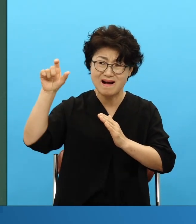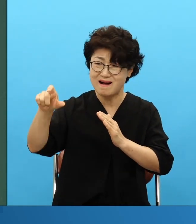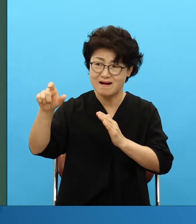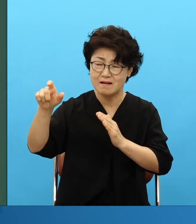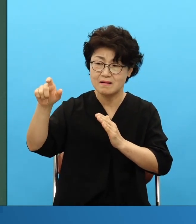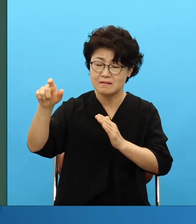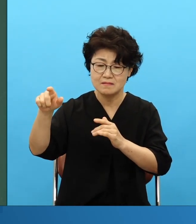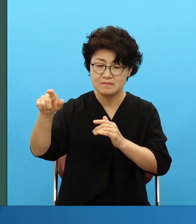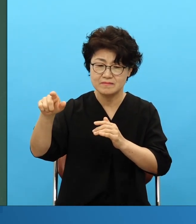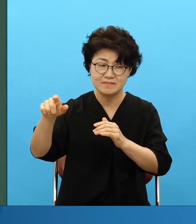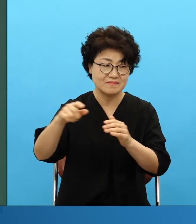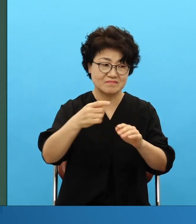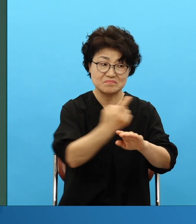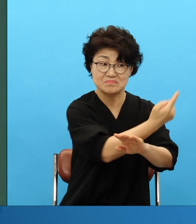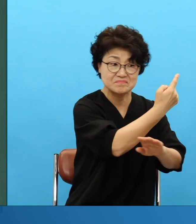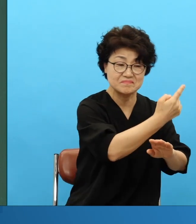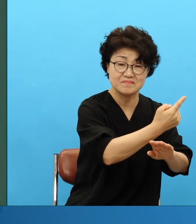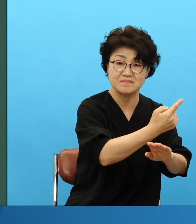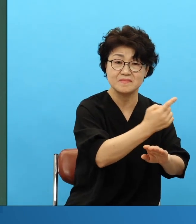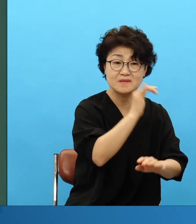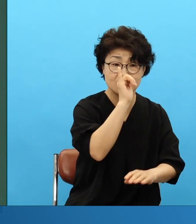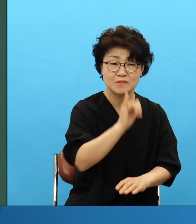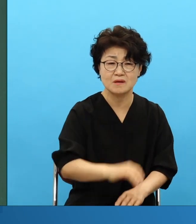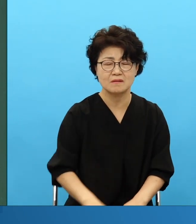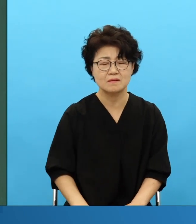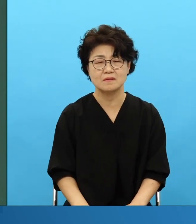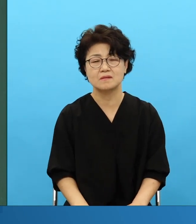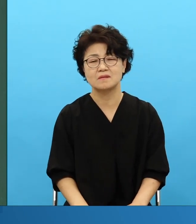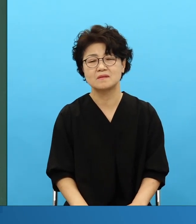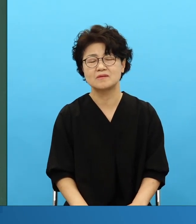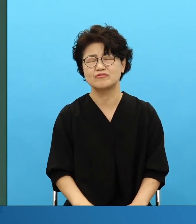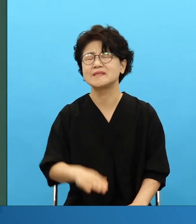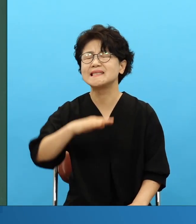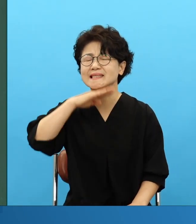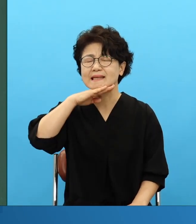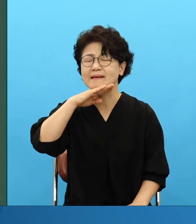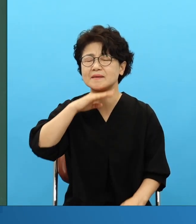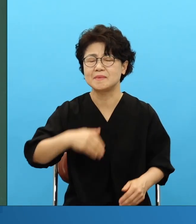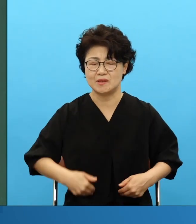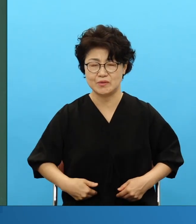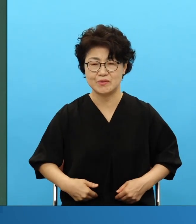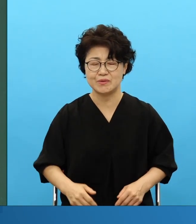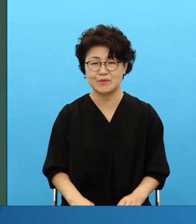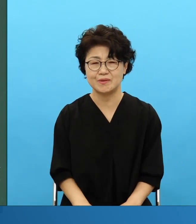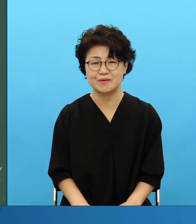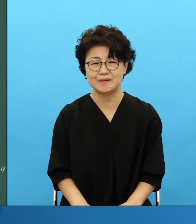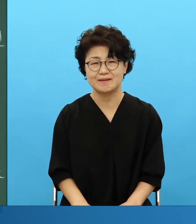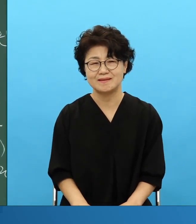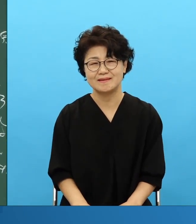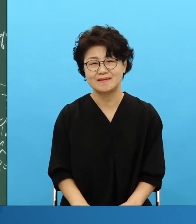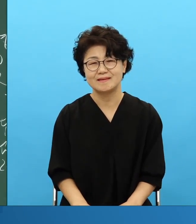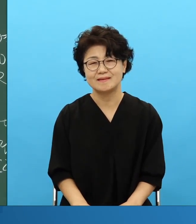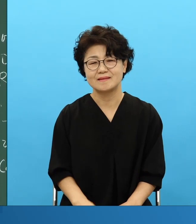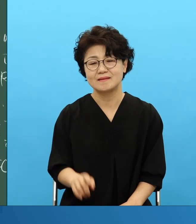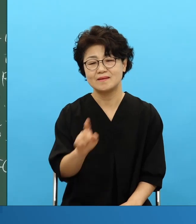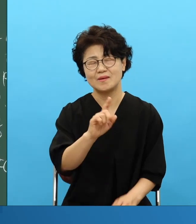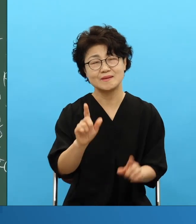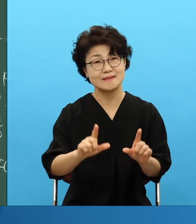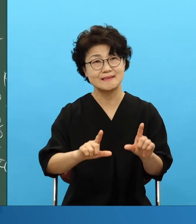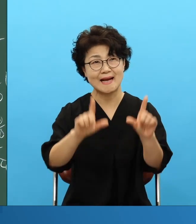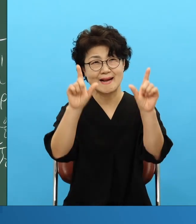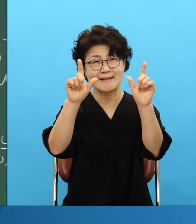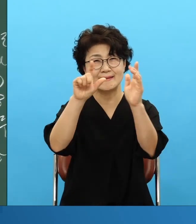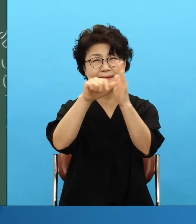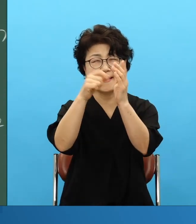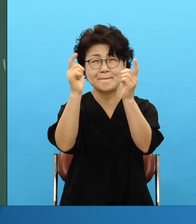신앙생활 house? 하잖아요. But people are living their life of faith this way. 기다리라. Wait. 어느 날 때가 되니까 하나님 역사하기 시작해요. One